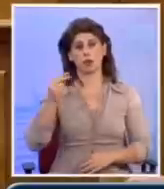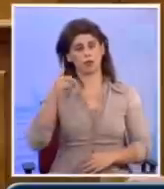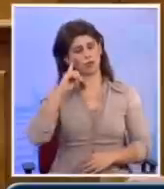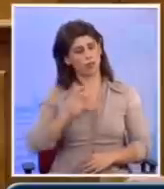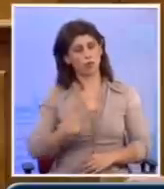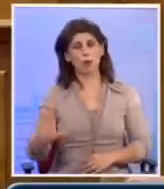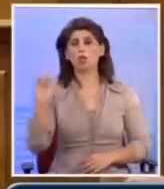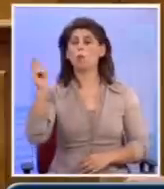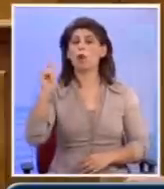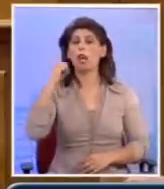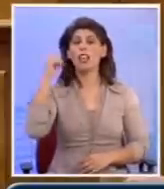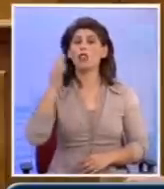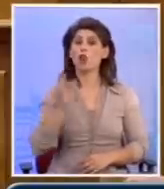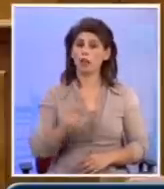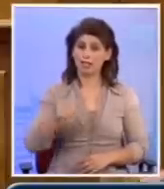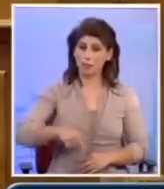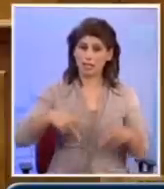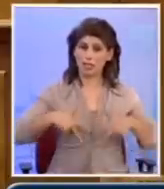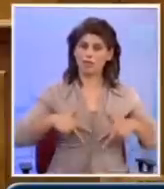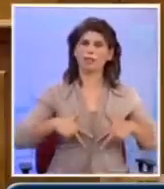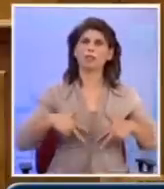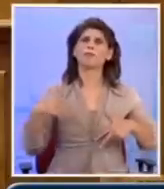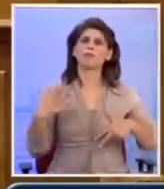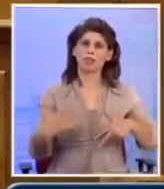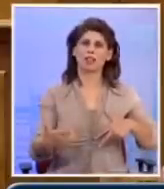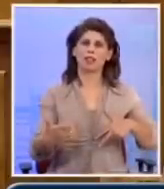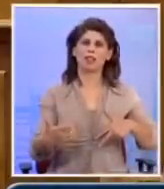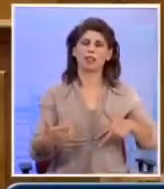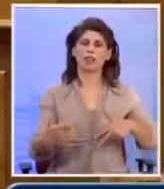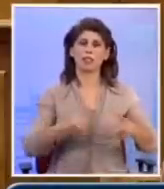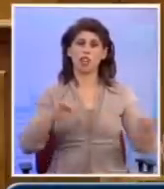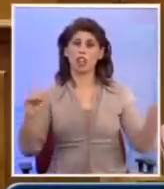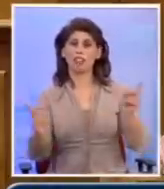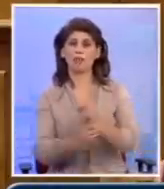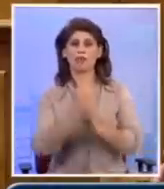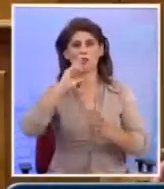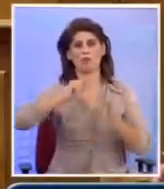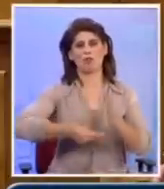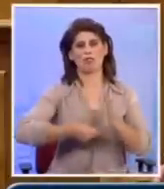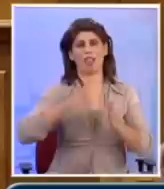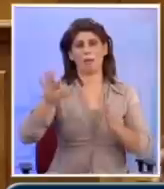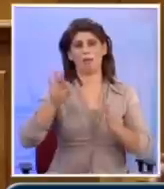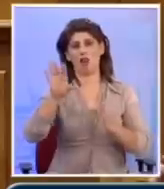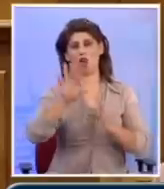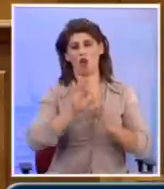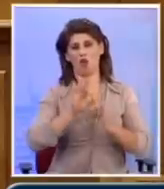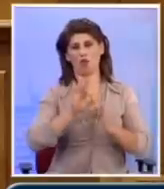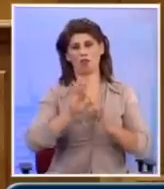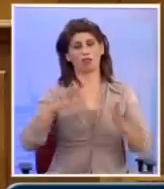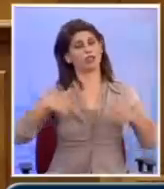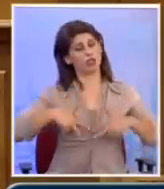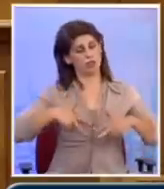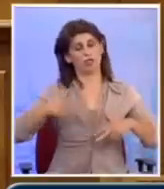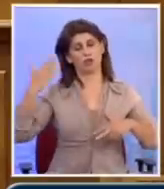ότι πολιτικά και ιδεολογικά η σημερινή κυβέρνηση βρίσκεται στον αντίποδα των μνημονιακών επιλογών, των μνημονιακών